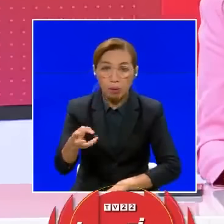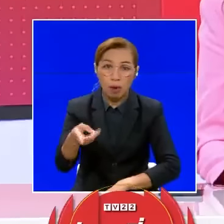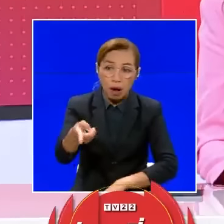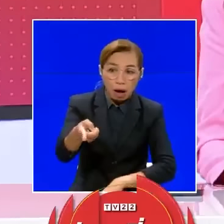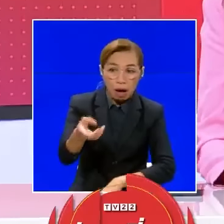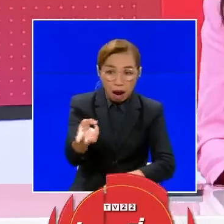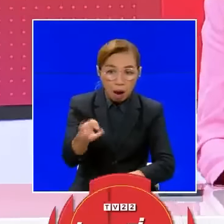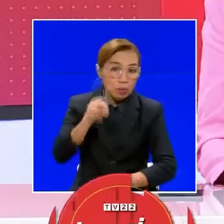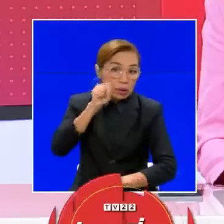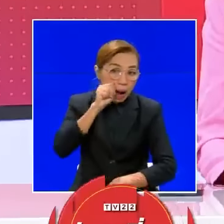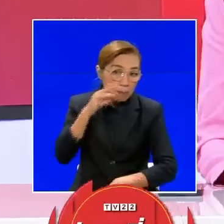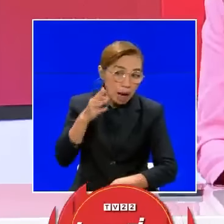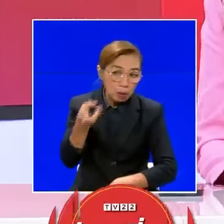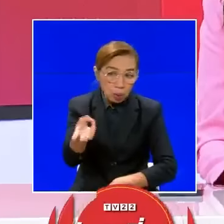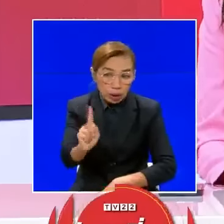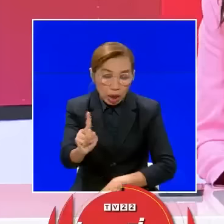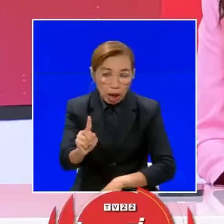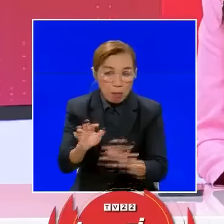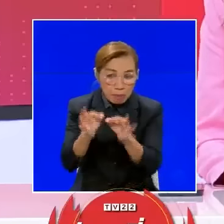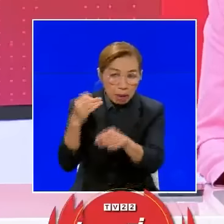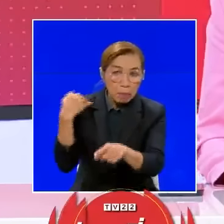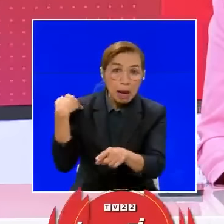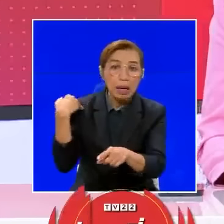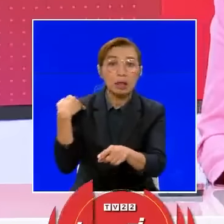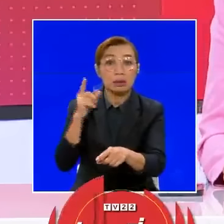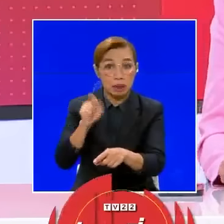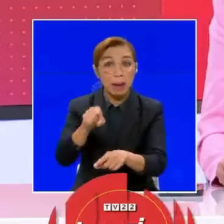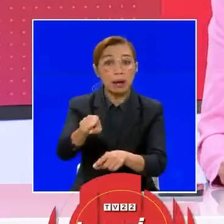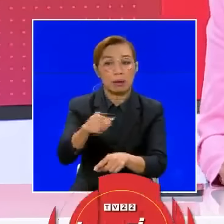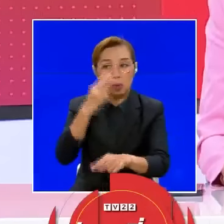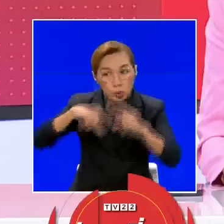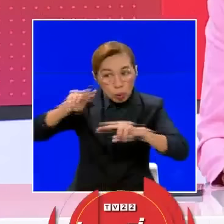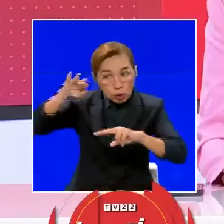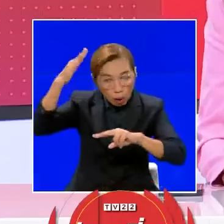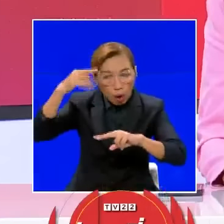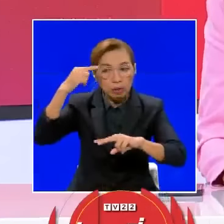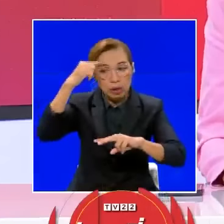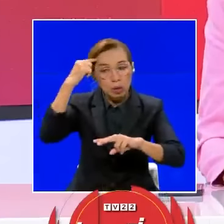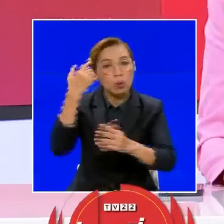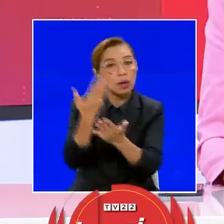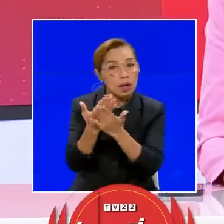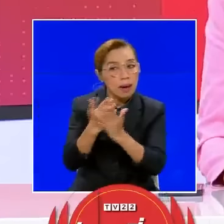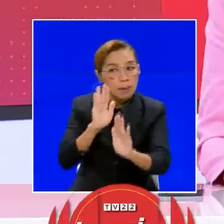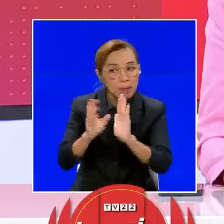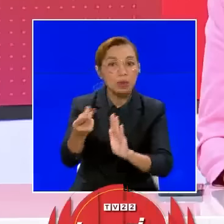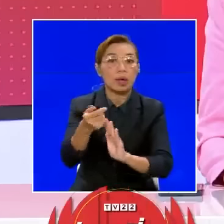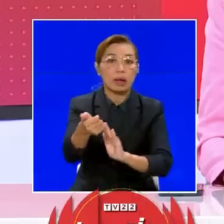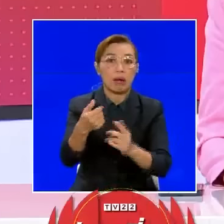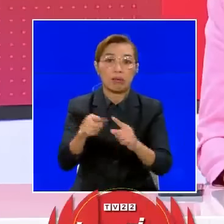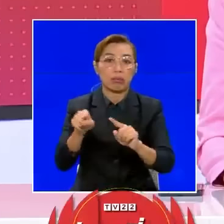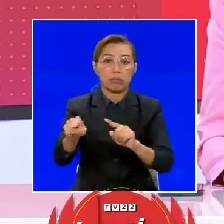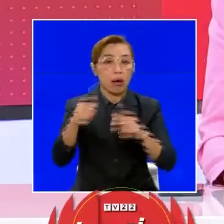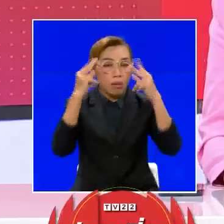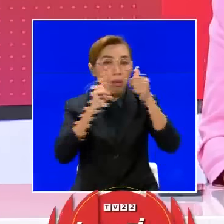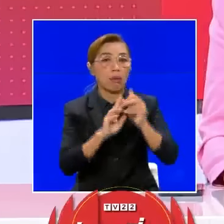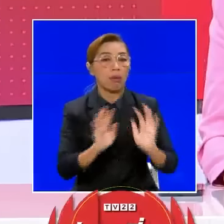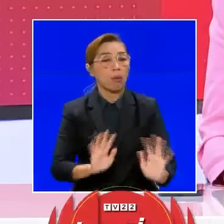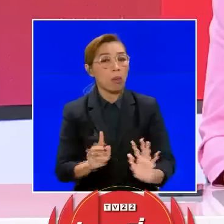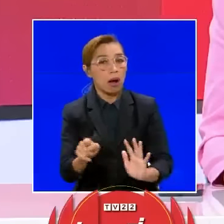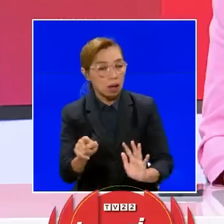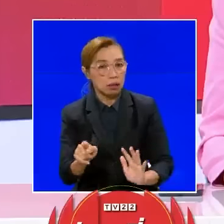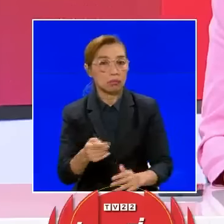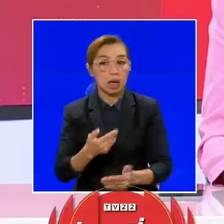มูล ปกติมันต้องแบบนั้นต้องเอาให้ชัดก่อนแล้วค่อยประมูลจะได้รู้ว่าราคามันเท่าไหร่ก็เลยกลายเป็นว่าไม่อยากให้เป็นเรื่องพิเศษแต่มัน